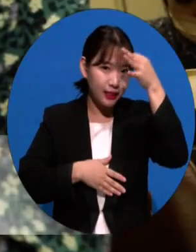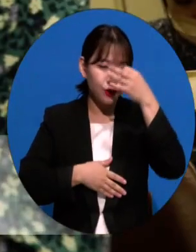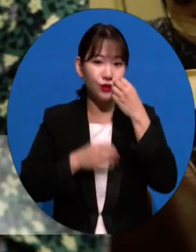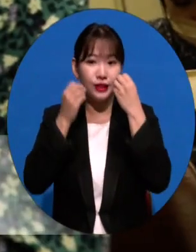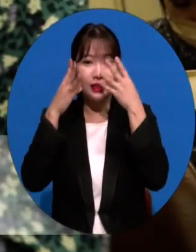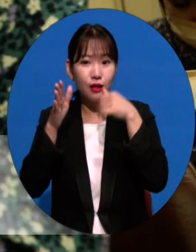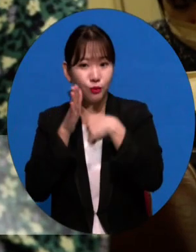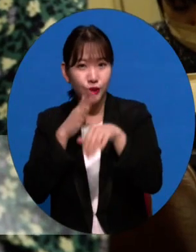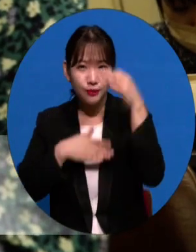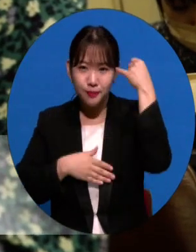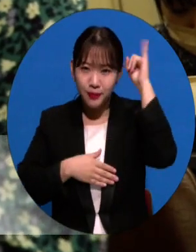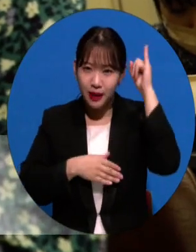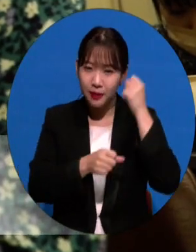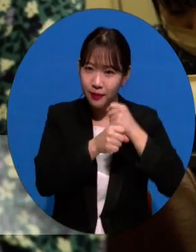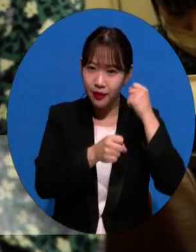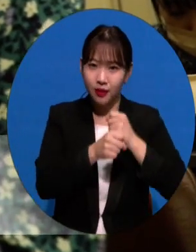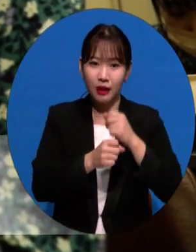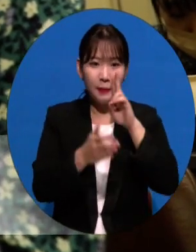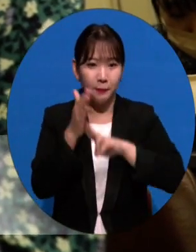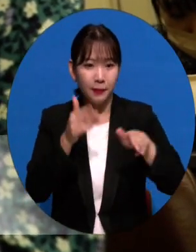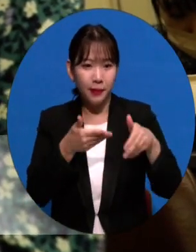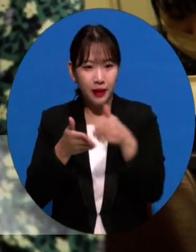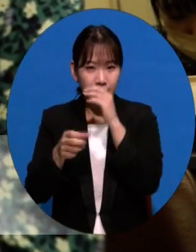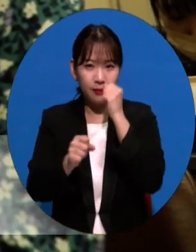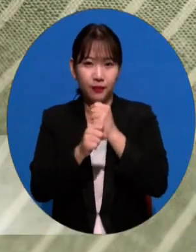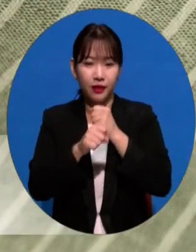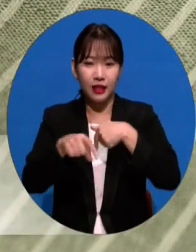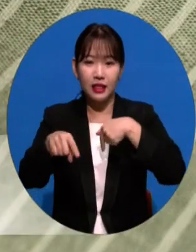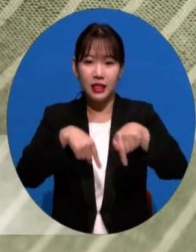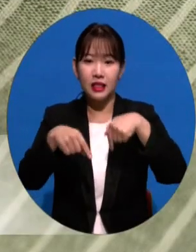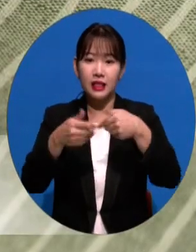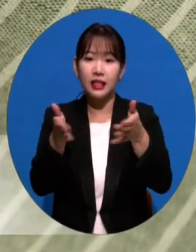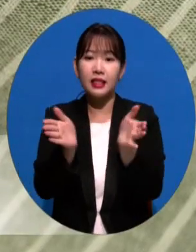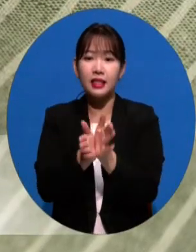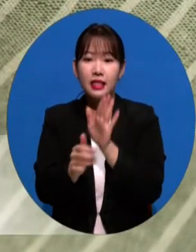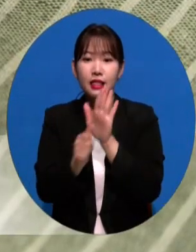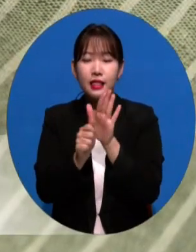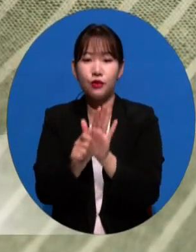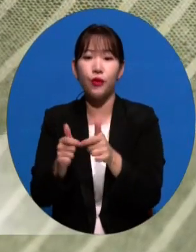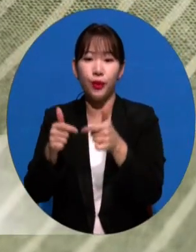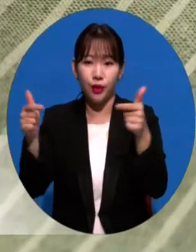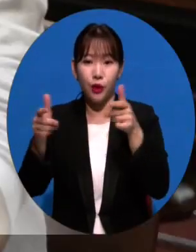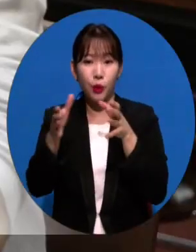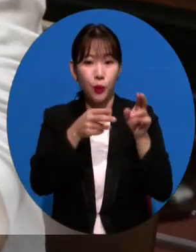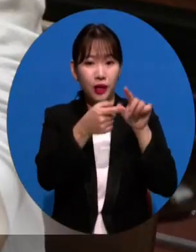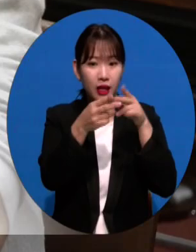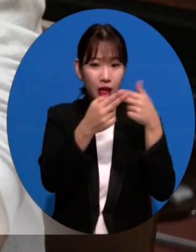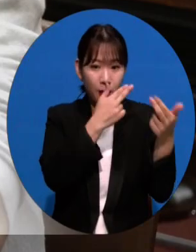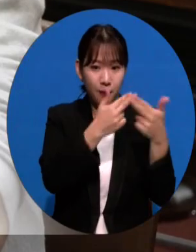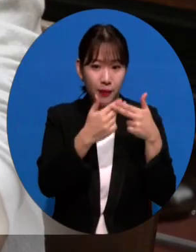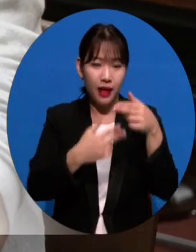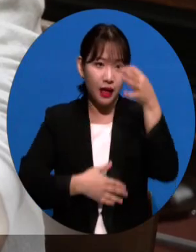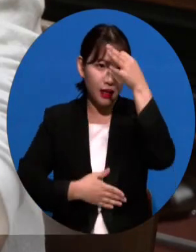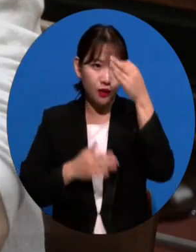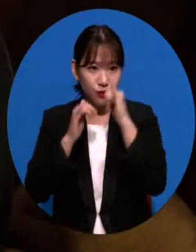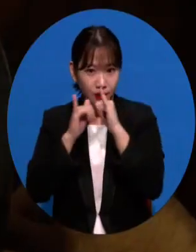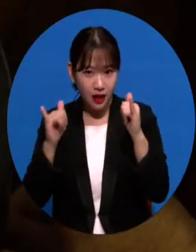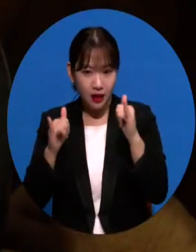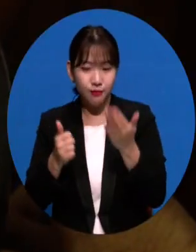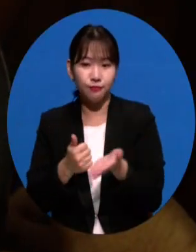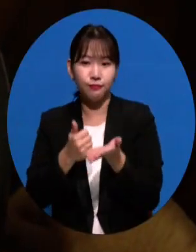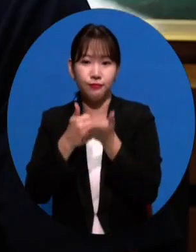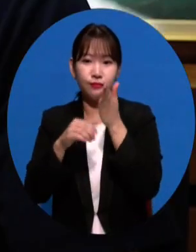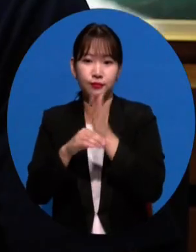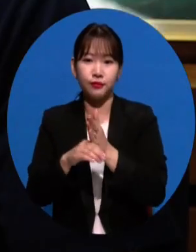새로운 상품 개발, 판로 개척에 자치단체 지원이 확대되고 도자기 협동조합과 기술 인력을 양성하고